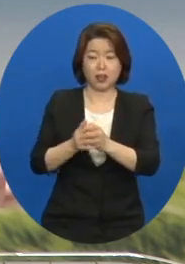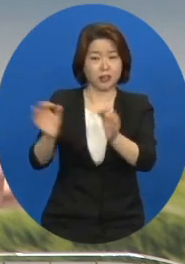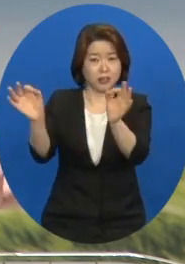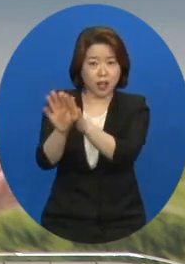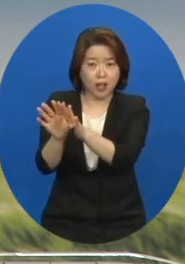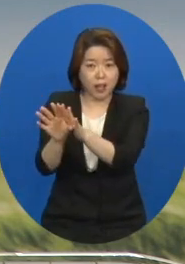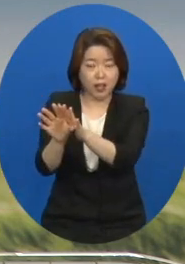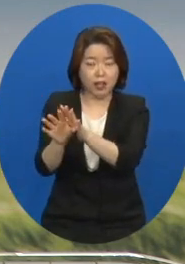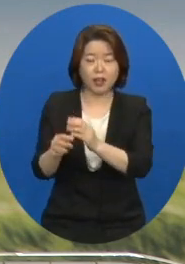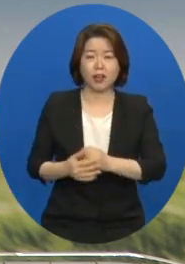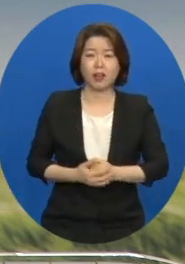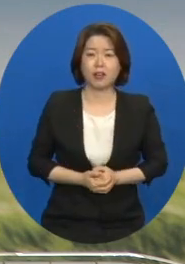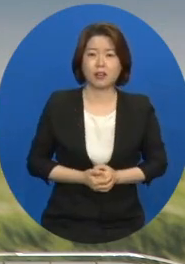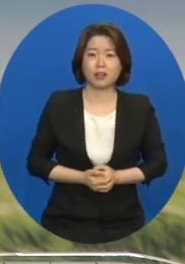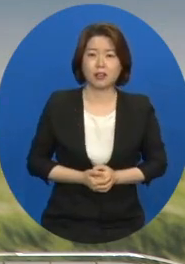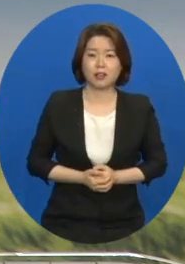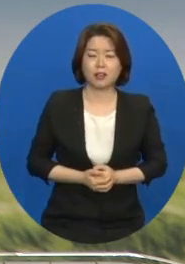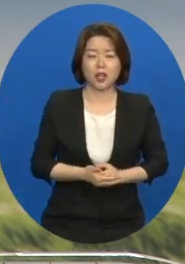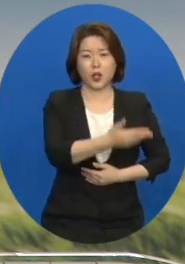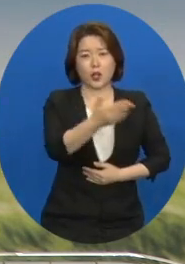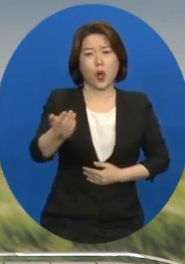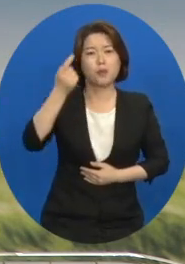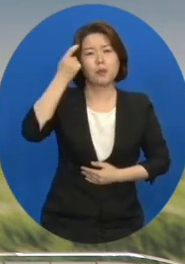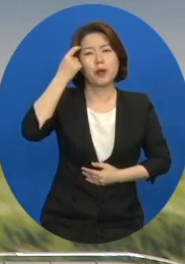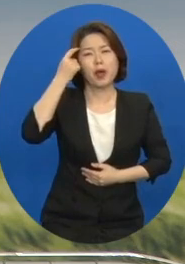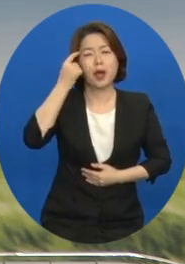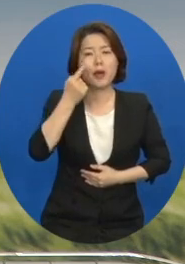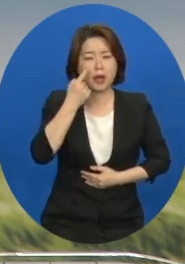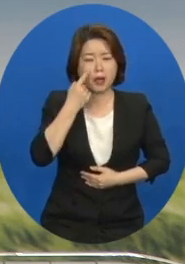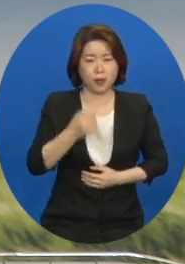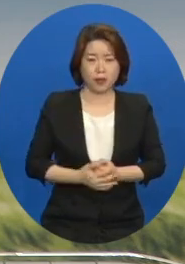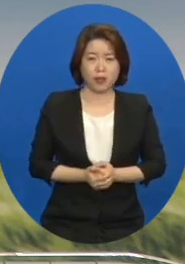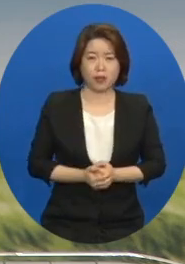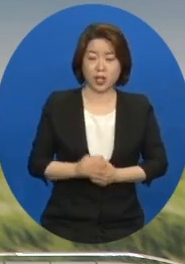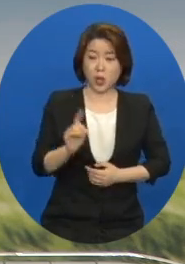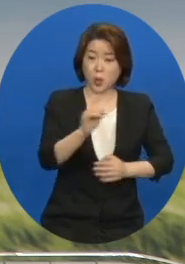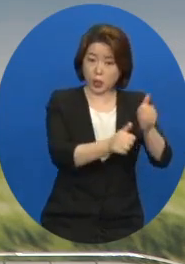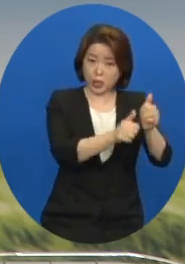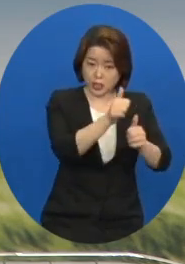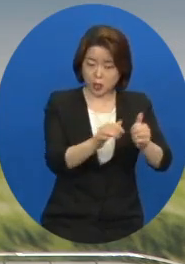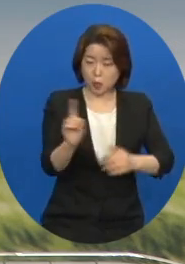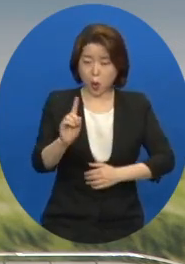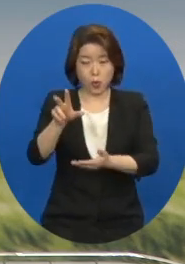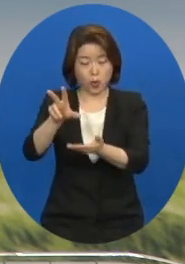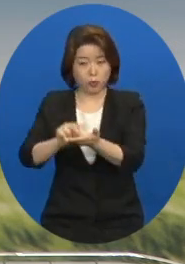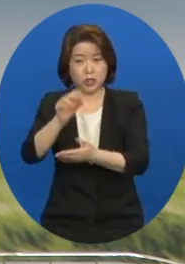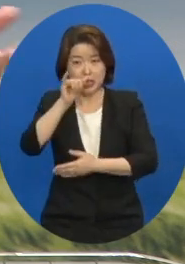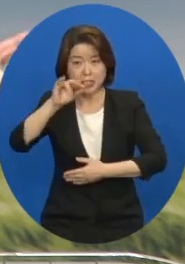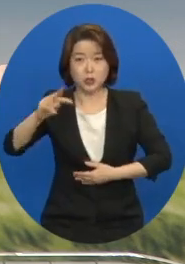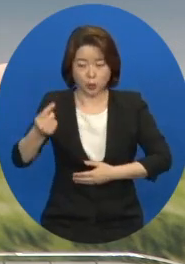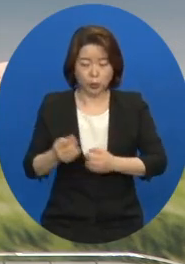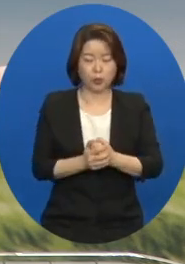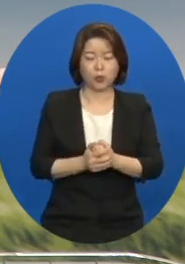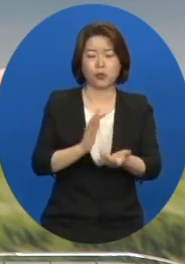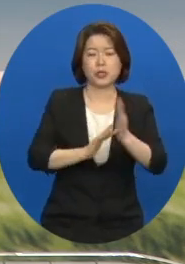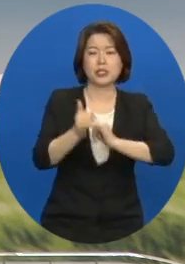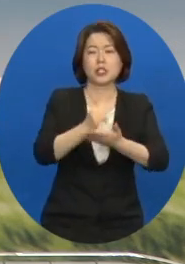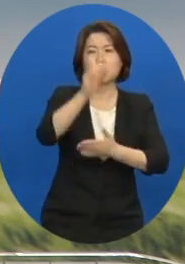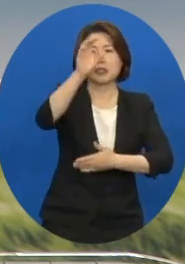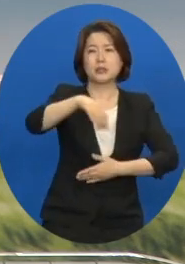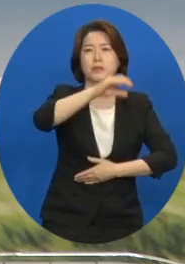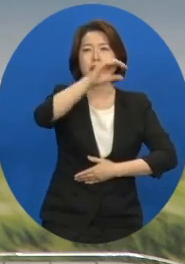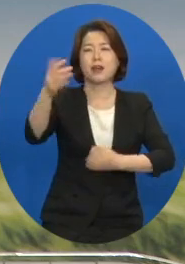없어졌나요? 여러분 한번 생각해 보십시오. 어떤 시험이 있고 어떤 문제가 있든 예수님의 십자가의